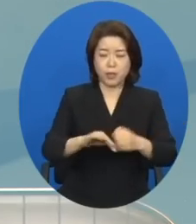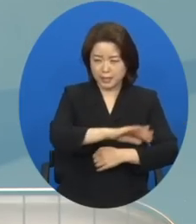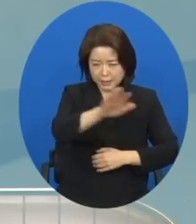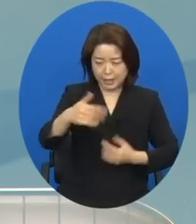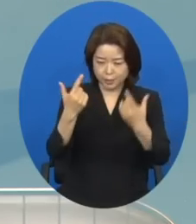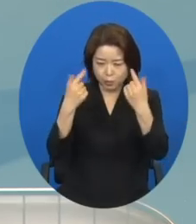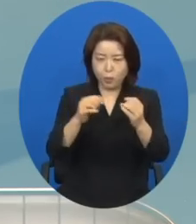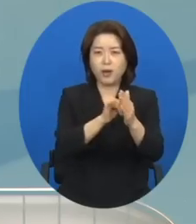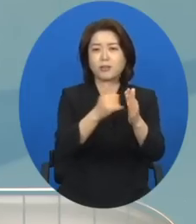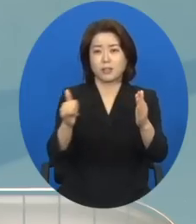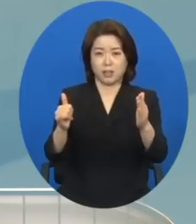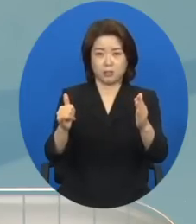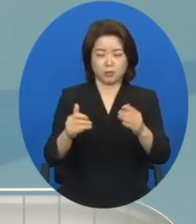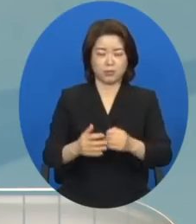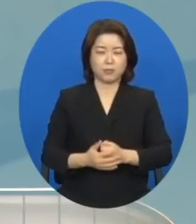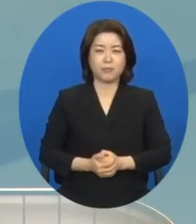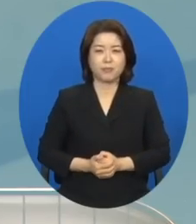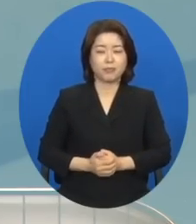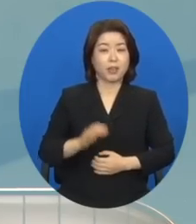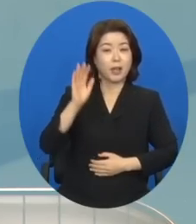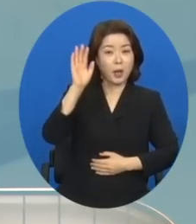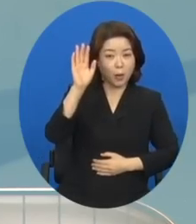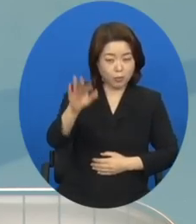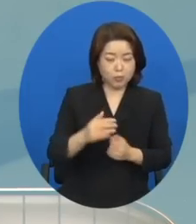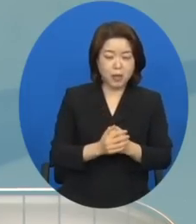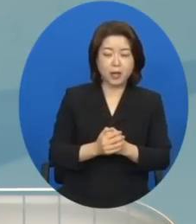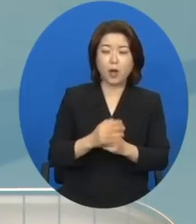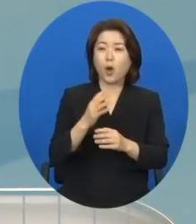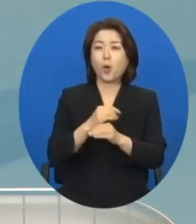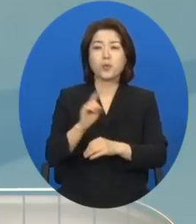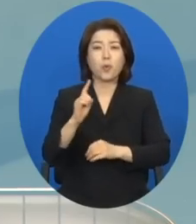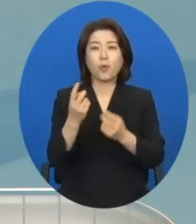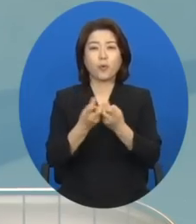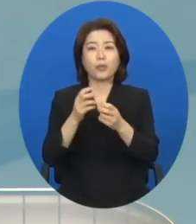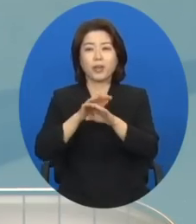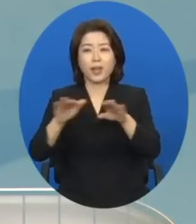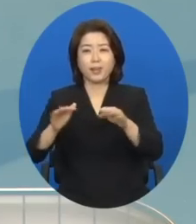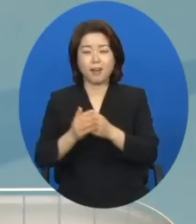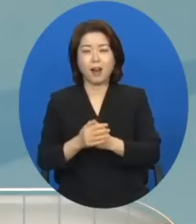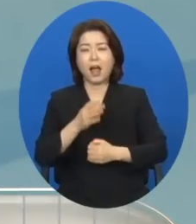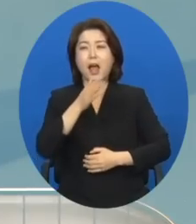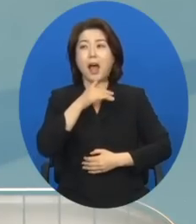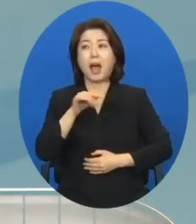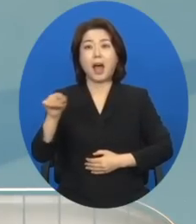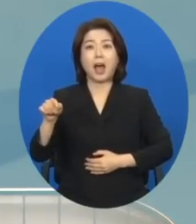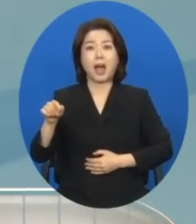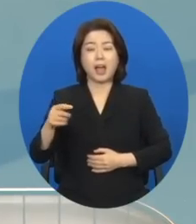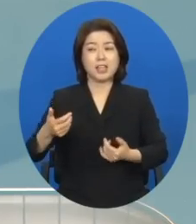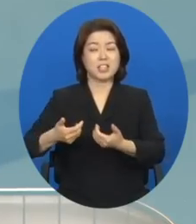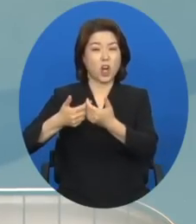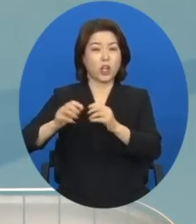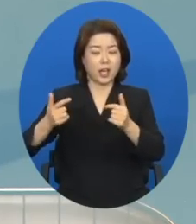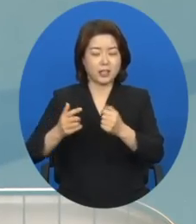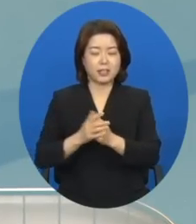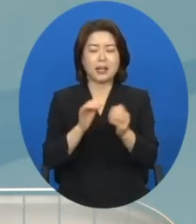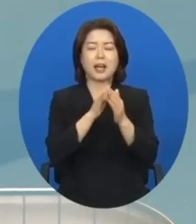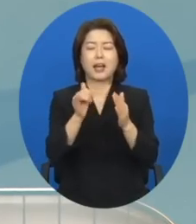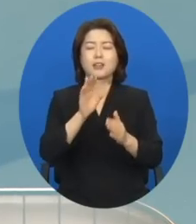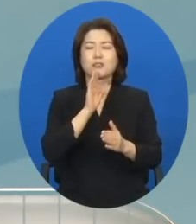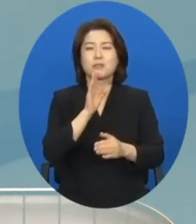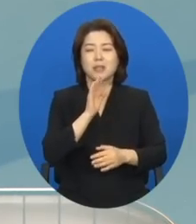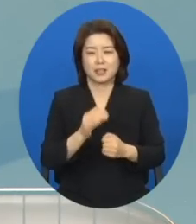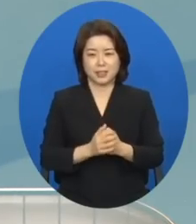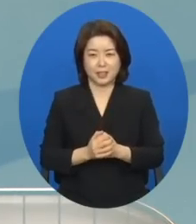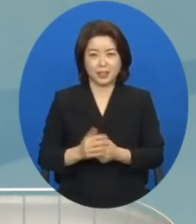거죠. 나중에 그것이 언제 어떻게 해결이 되냐면, 아, 우리가 적이 아니라 우리가 가족이지,